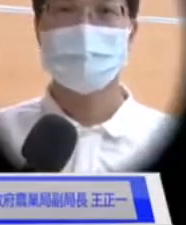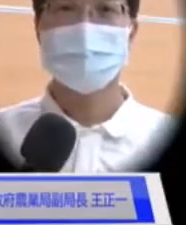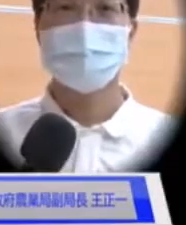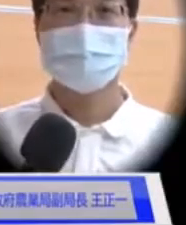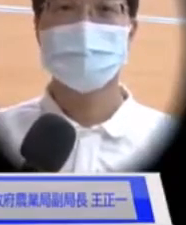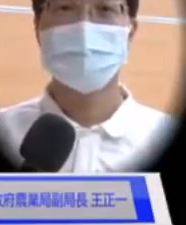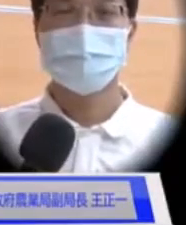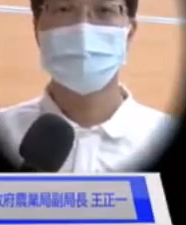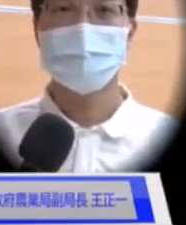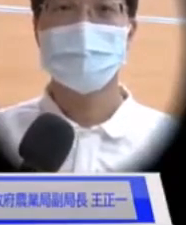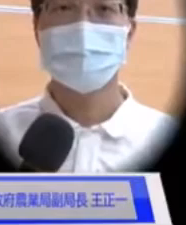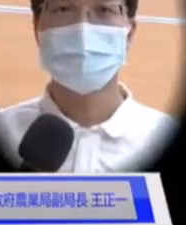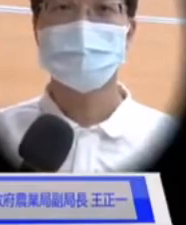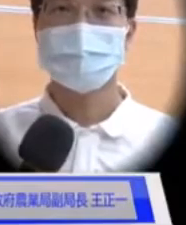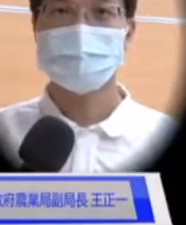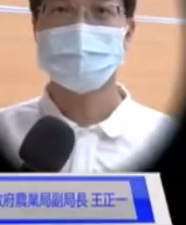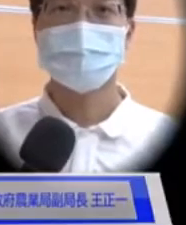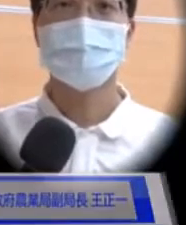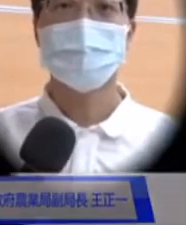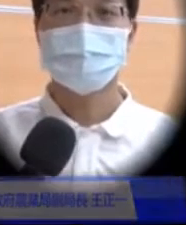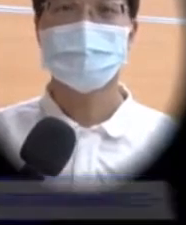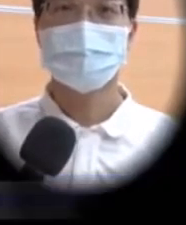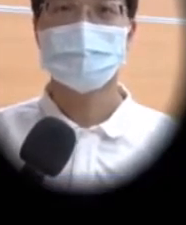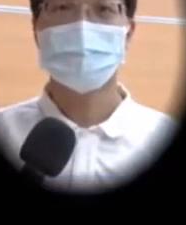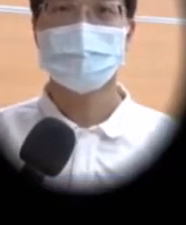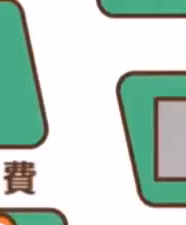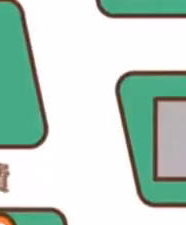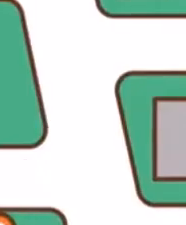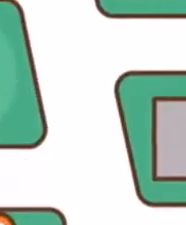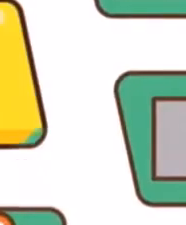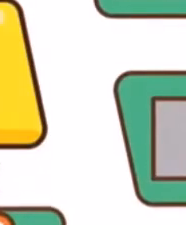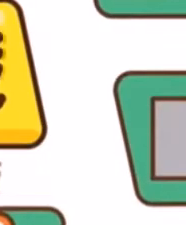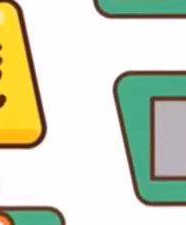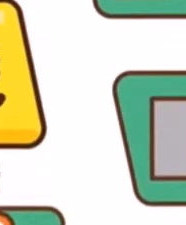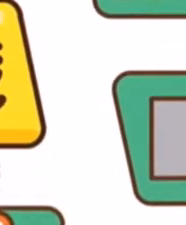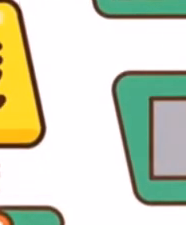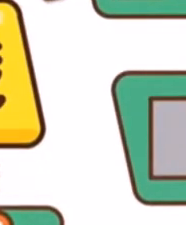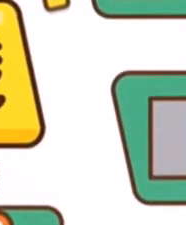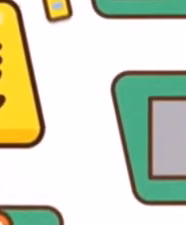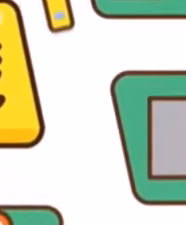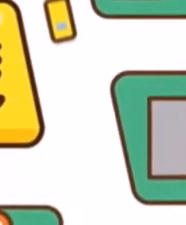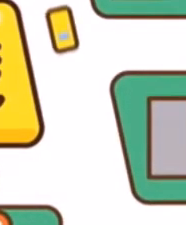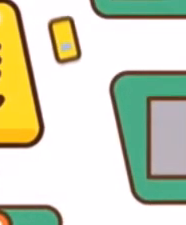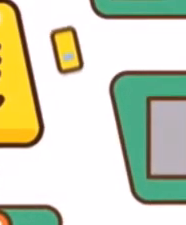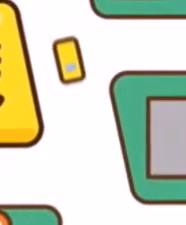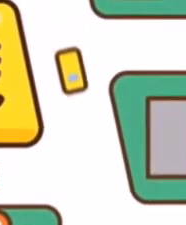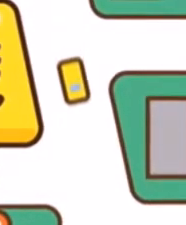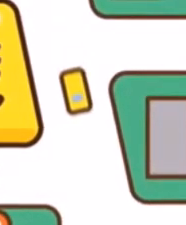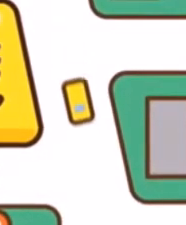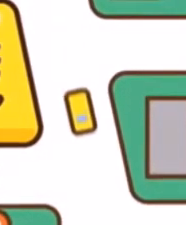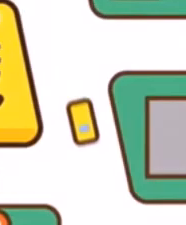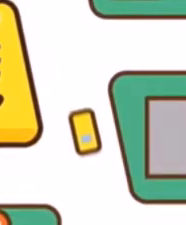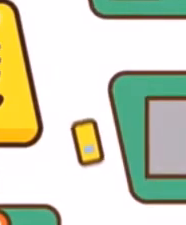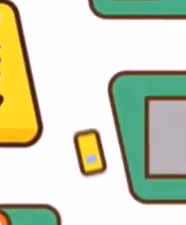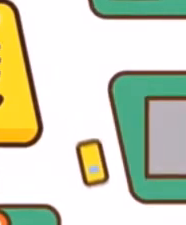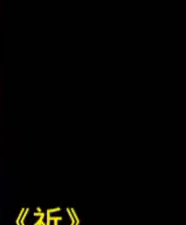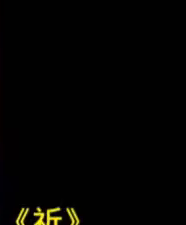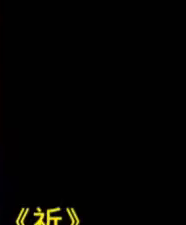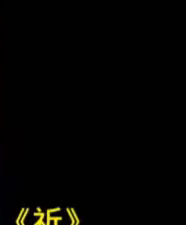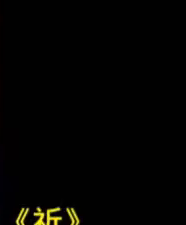果449元，只要动动手指头就可以送到家。 高雄好家在，互助经济，团结防